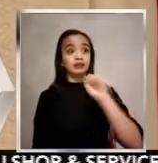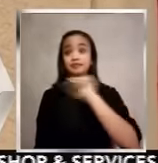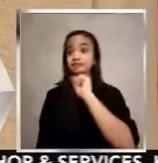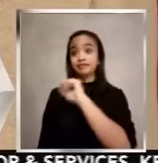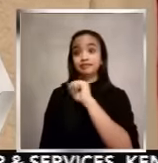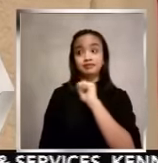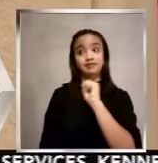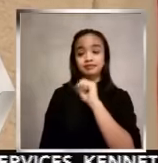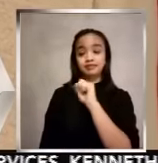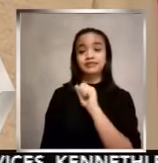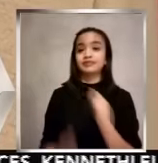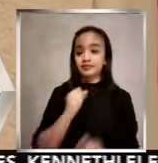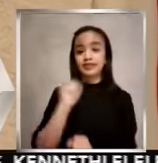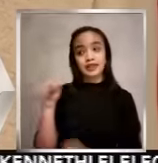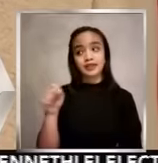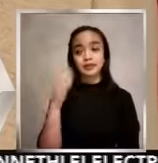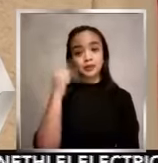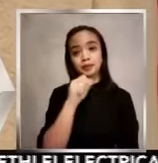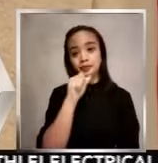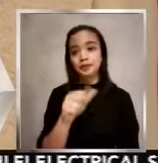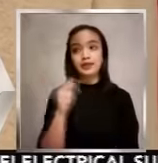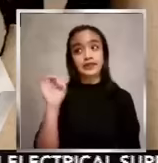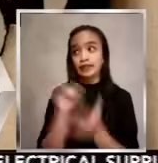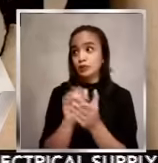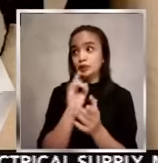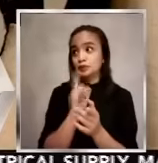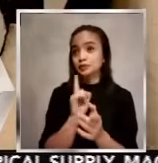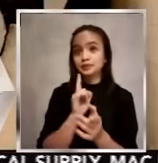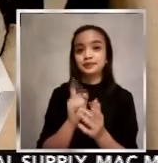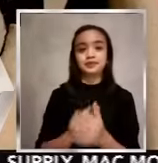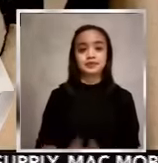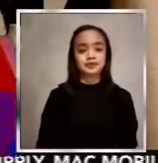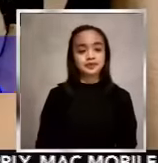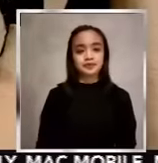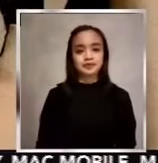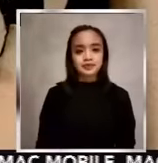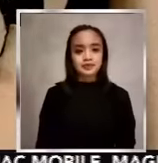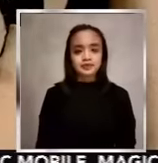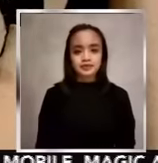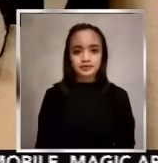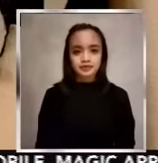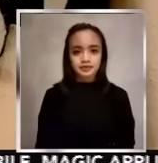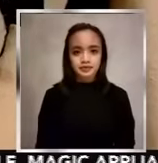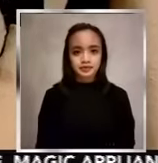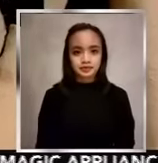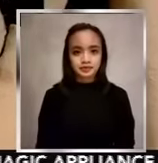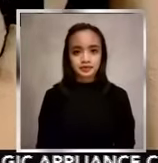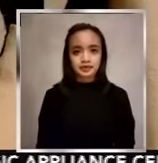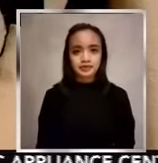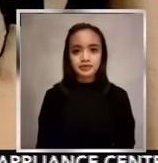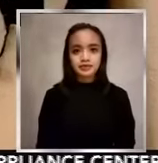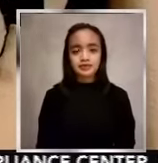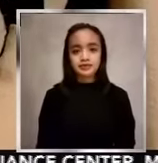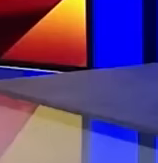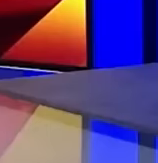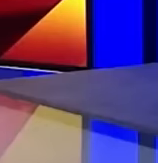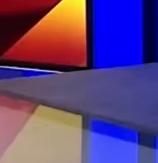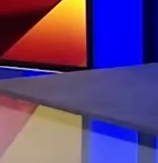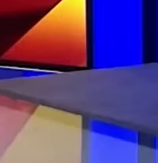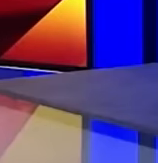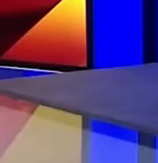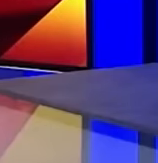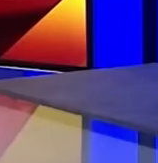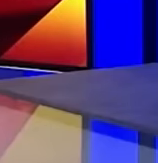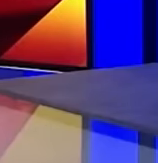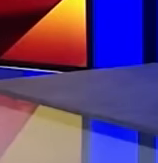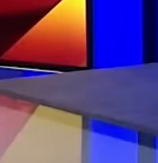Yes please Yeah that'll be that'll be special that'll Be Cool kata Tibayan updated sa showbiz happenings